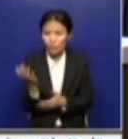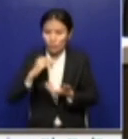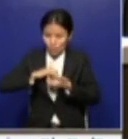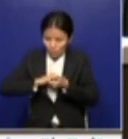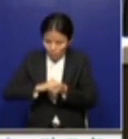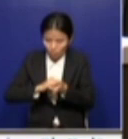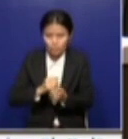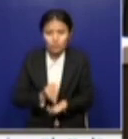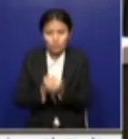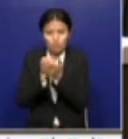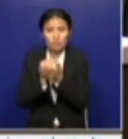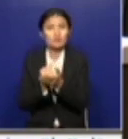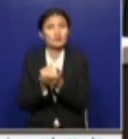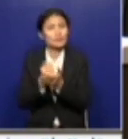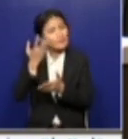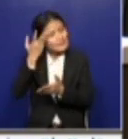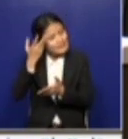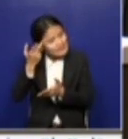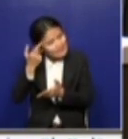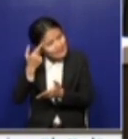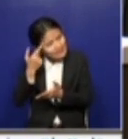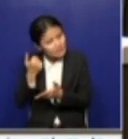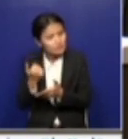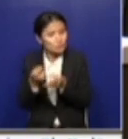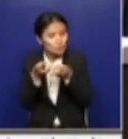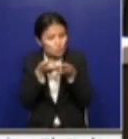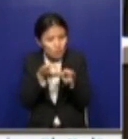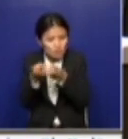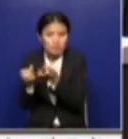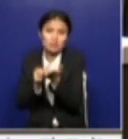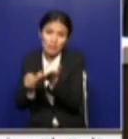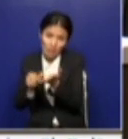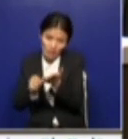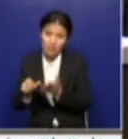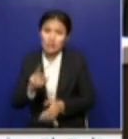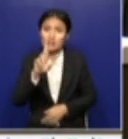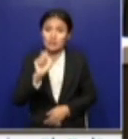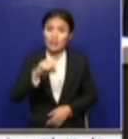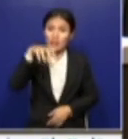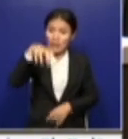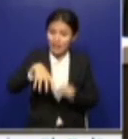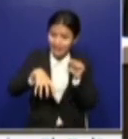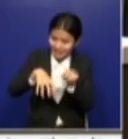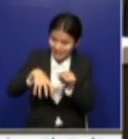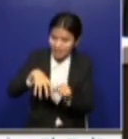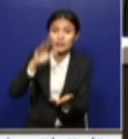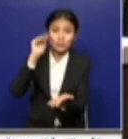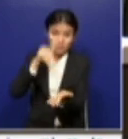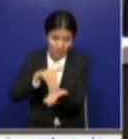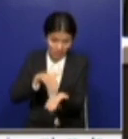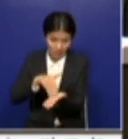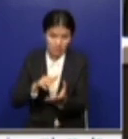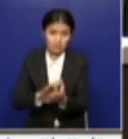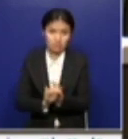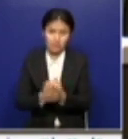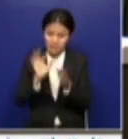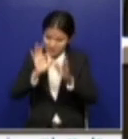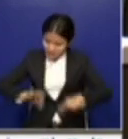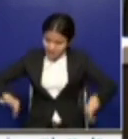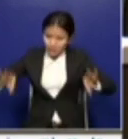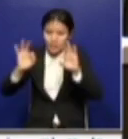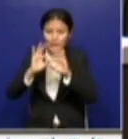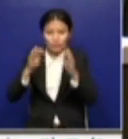วิธีหมอชัยรัตน์สภาใช้การมีส่วนร่วมยามองข้อเรียกร้องของลูกหลาน